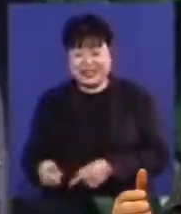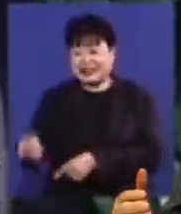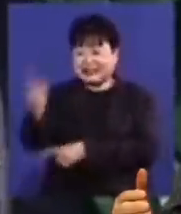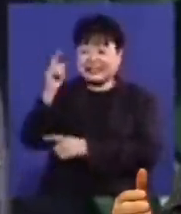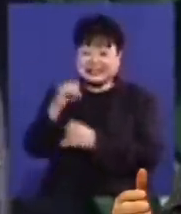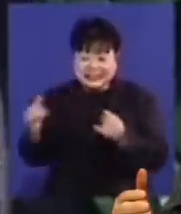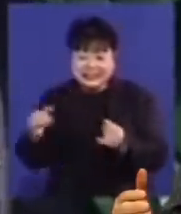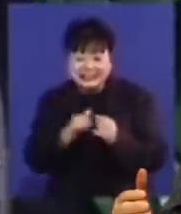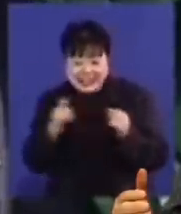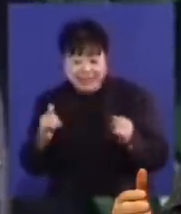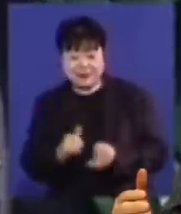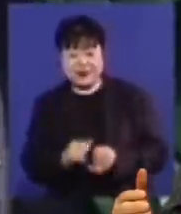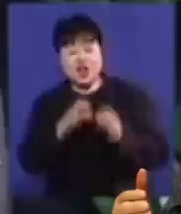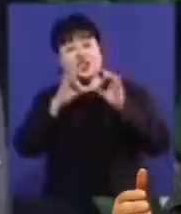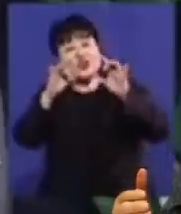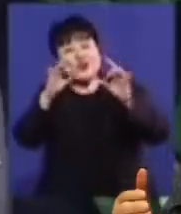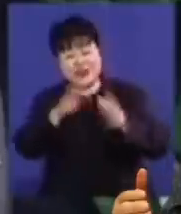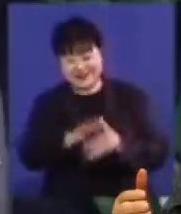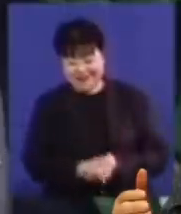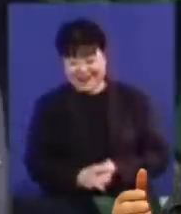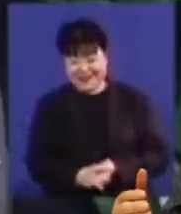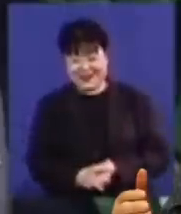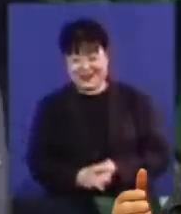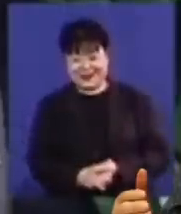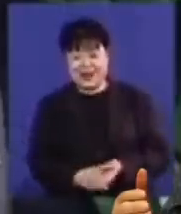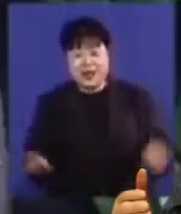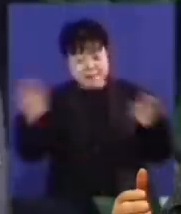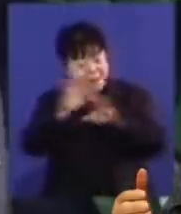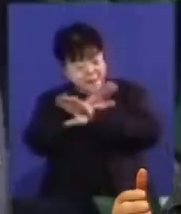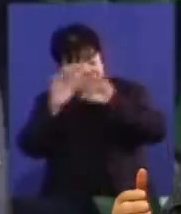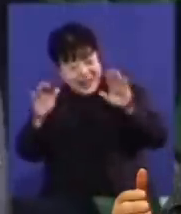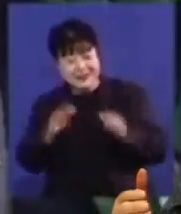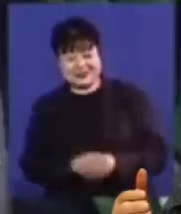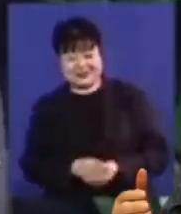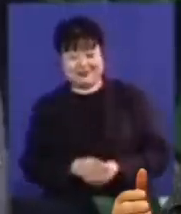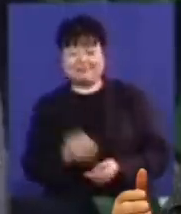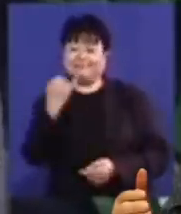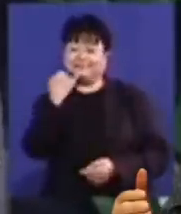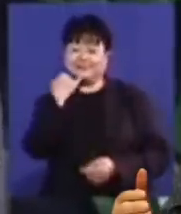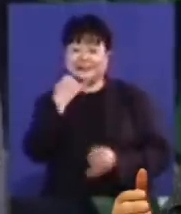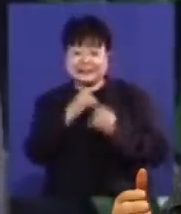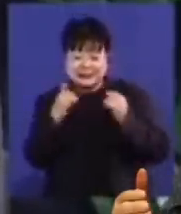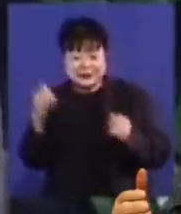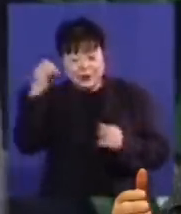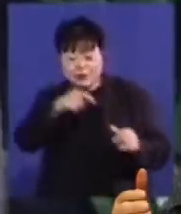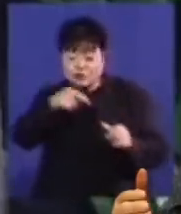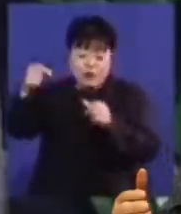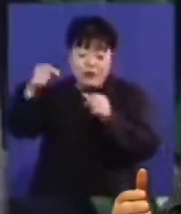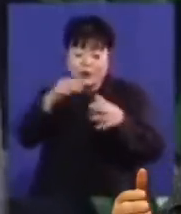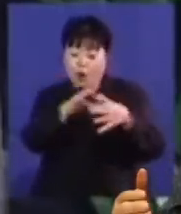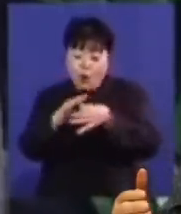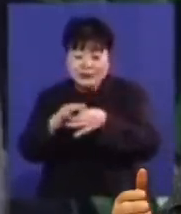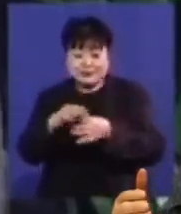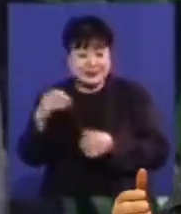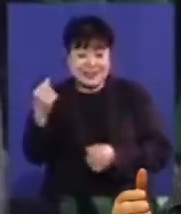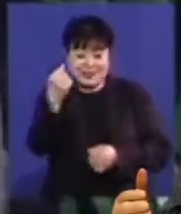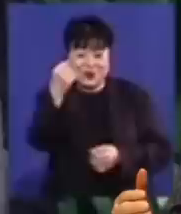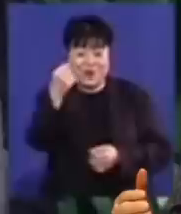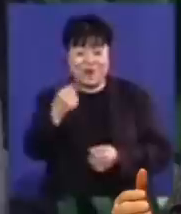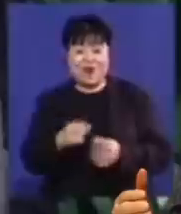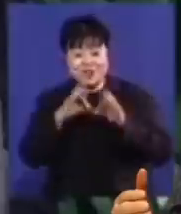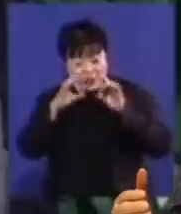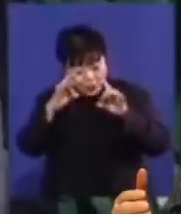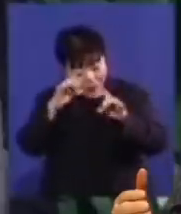낚시하듯이 사람들을 전도하라는 것입니다. 밤이나 낮이나 가리지 않고 사람 영혼 구원에 관심을 가지고